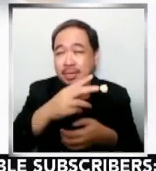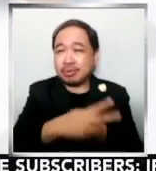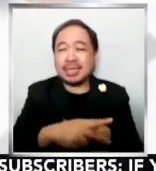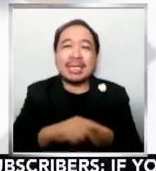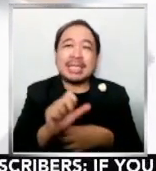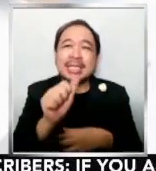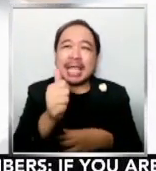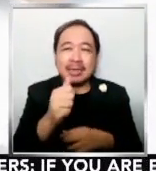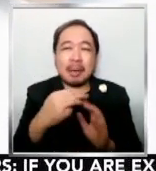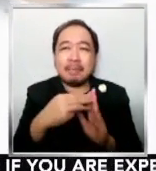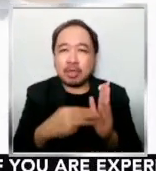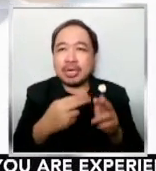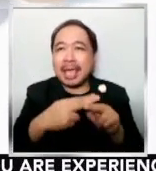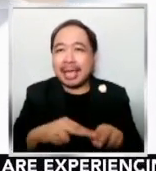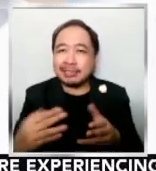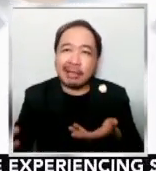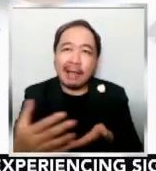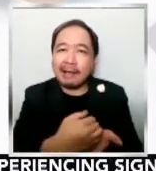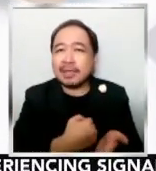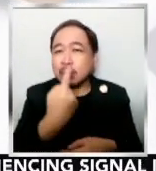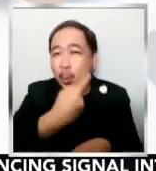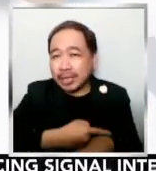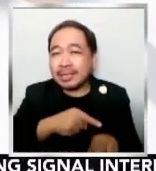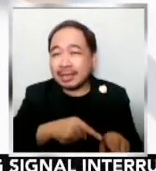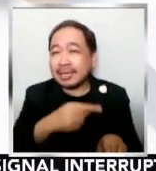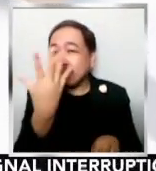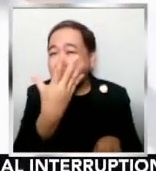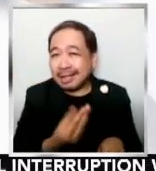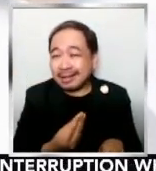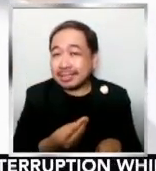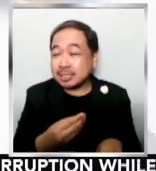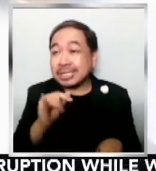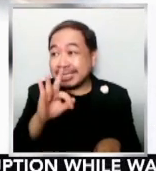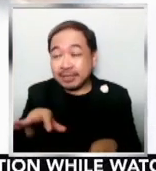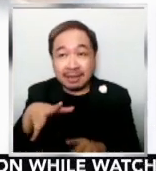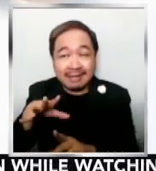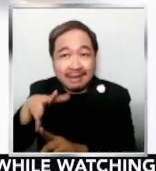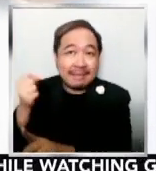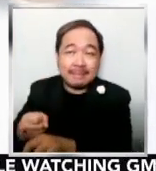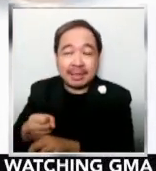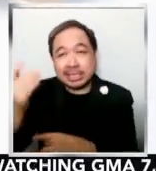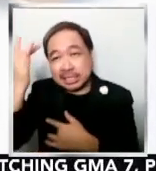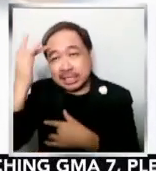mapapasok, alalawigan ng Batangas, sigurado yung 10 to 15 pesos hanggang next year.